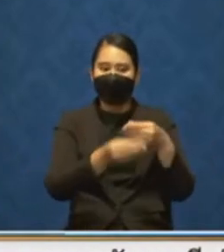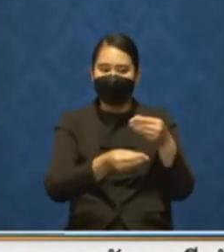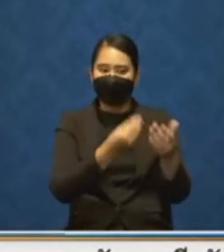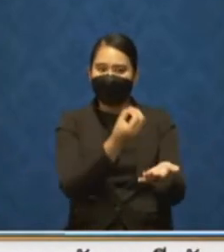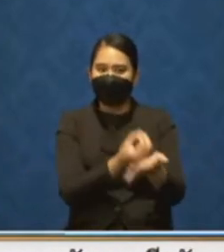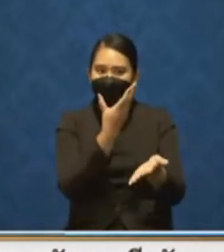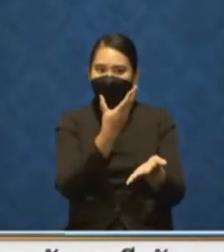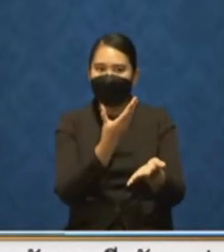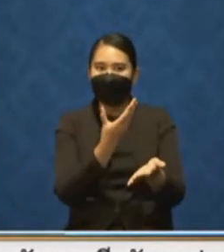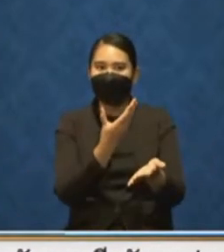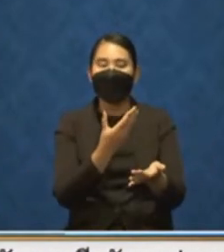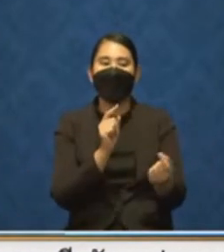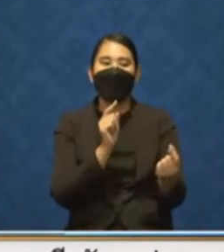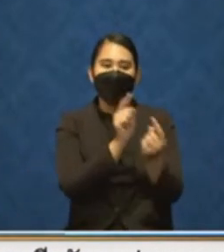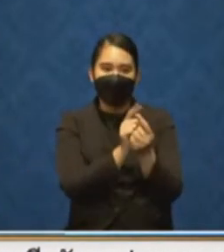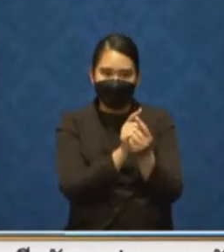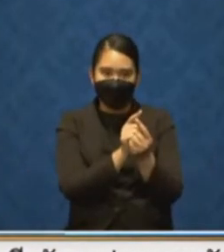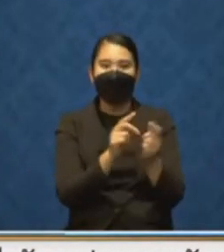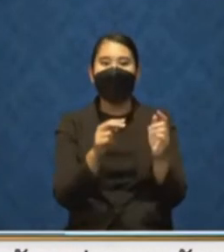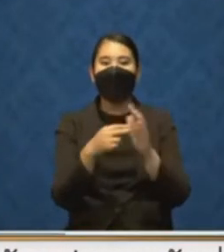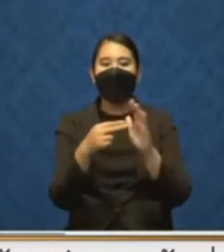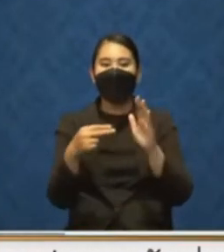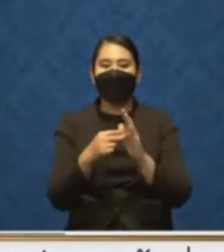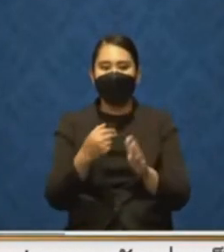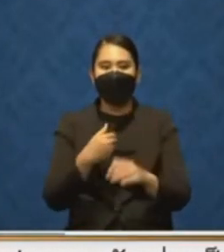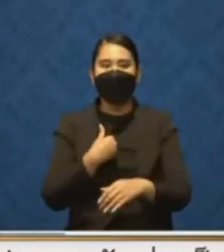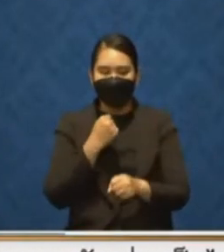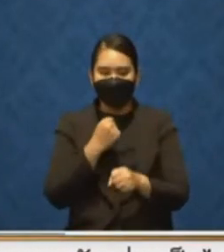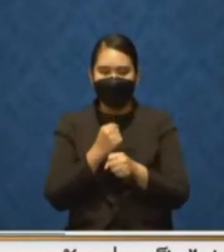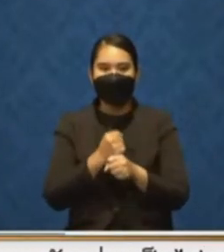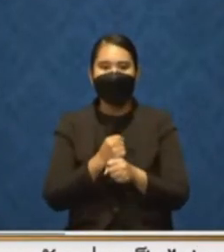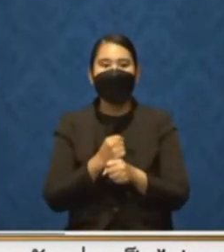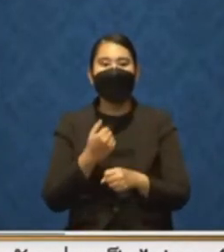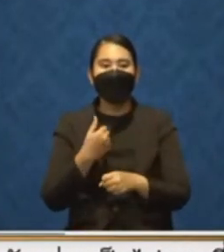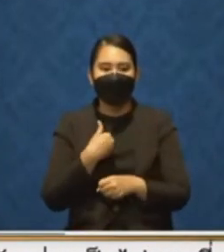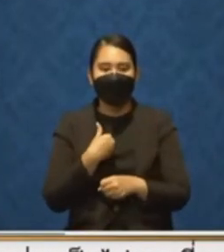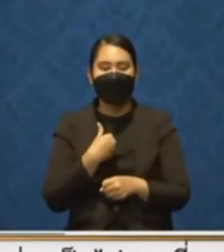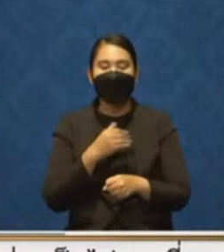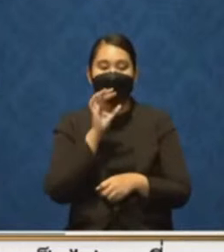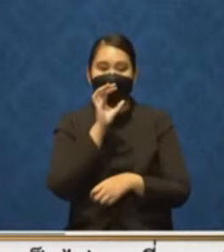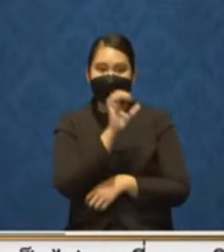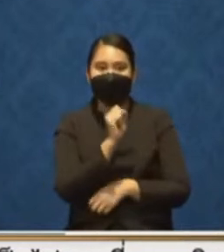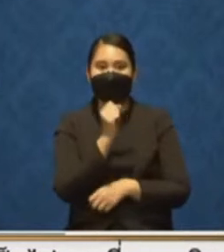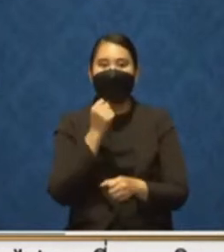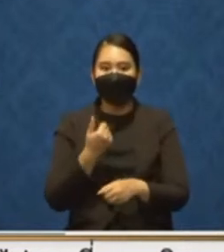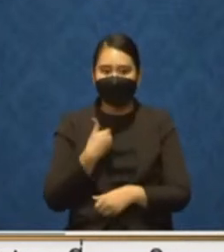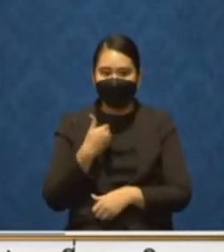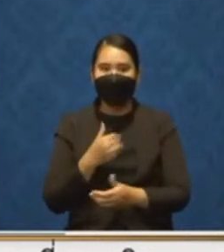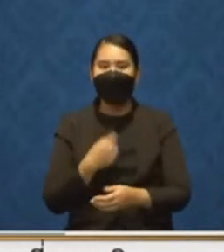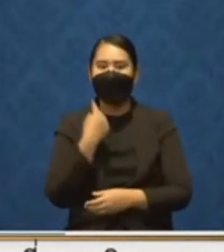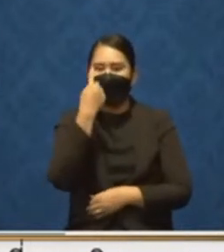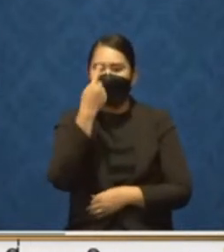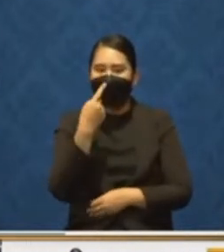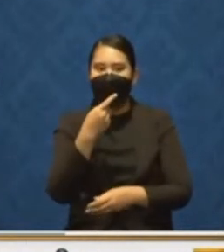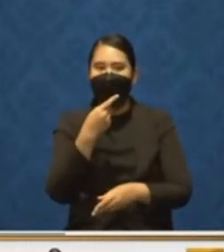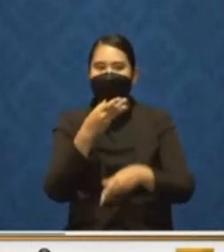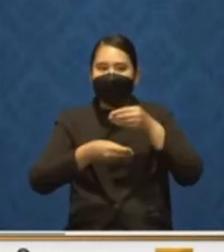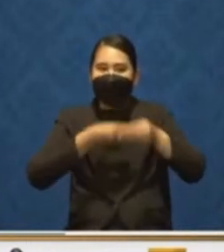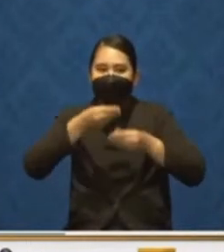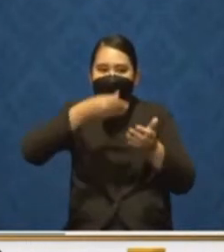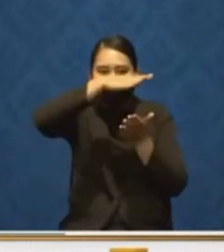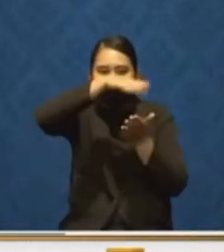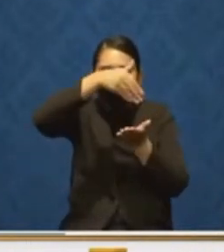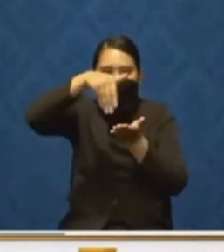ตั้งแต่ปี 62รัฐบาลนี้เข้ามาถึงปี 6 4ดำเนินคดีพวกค้ากำไรเกินควรพูดทำผิดกฎหมาย